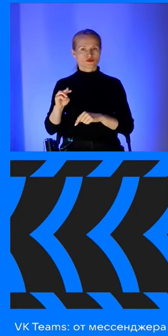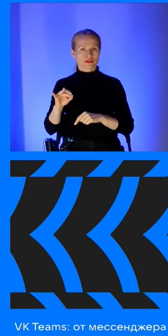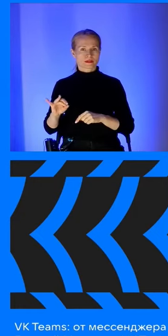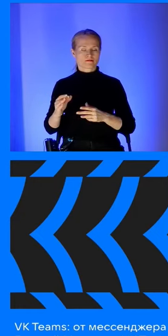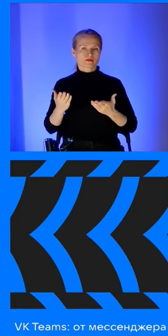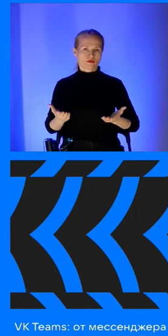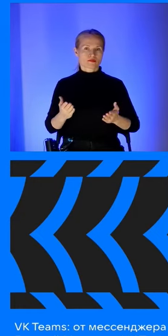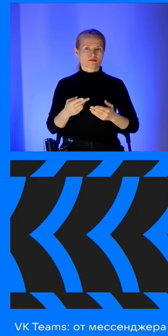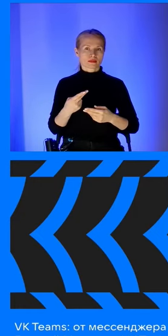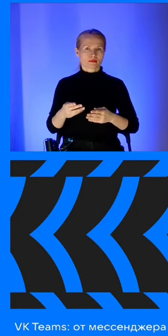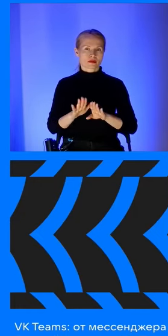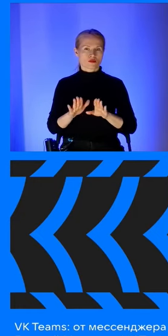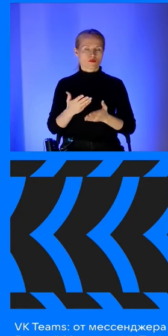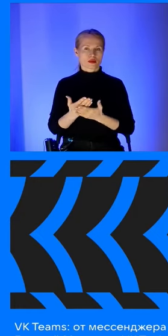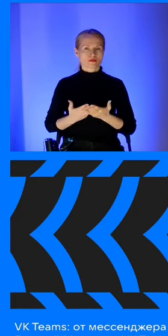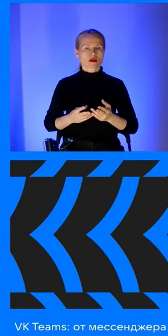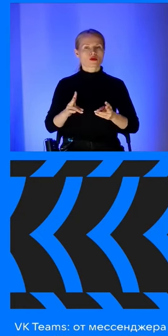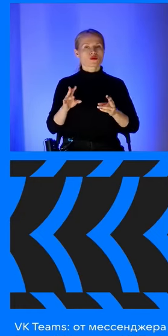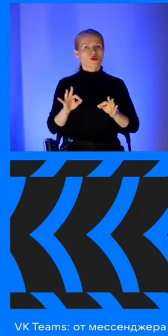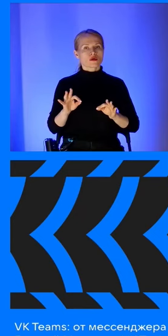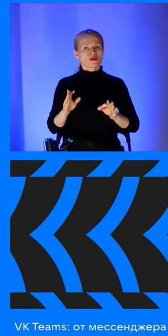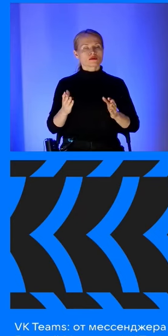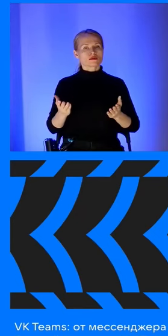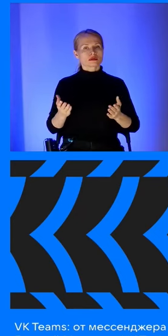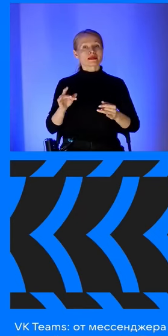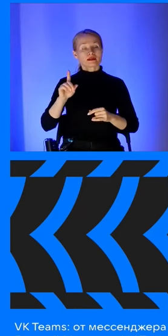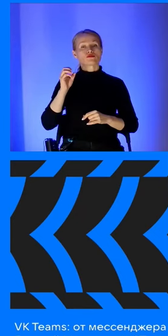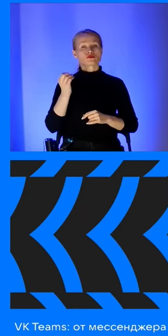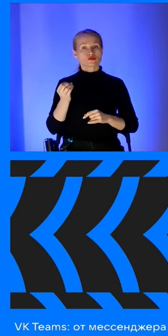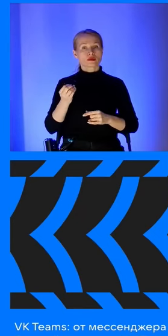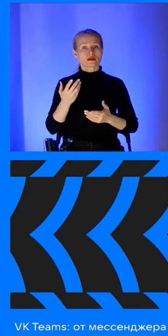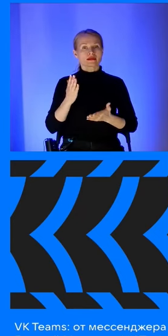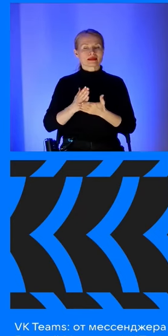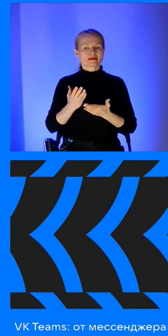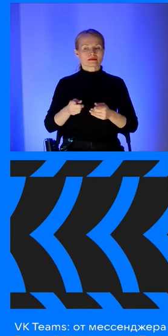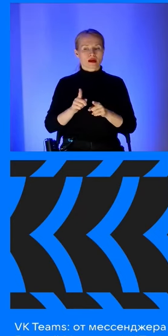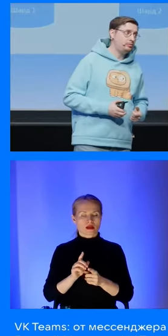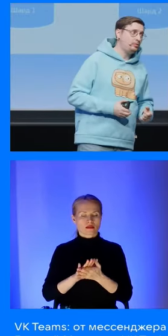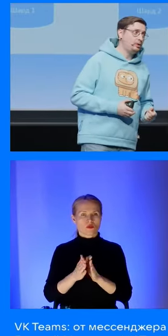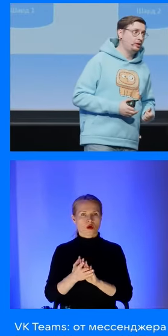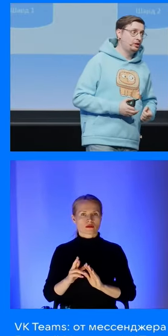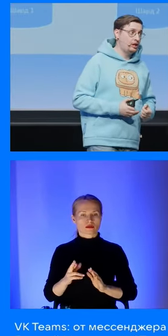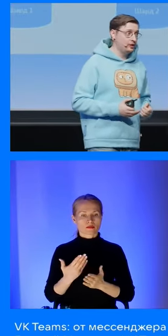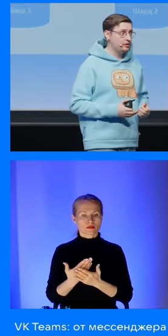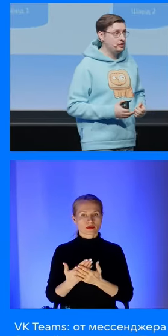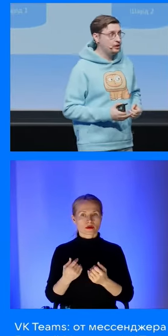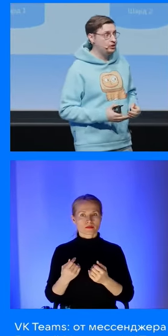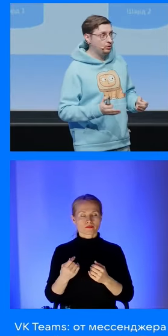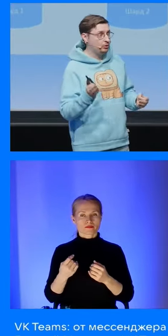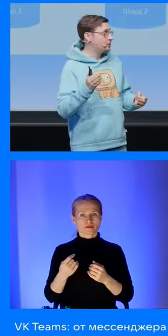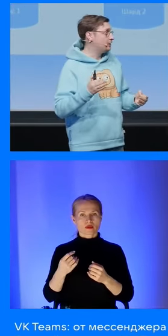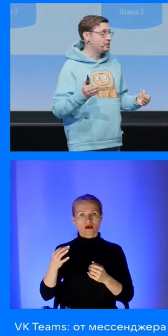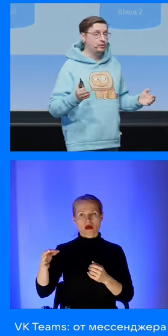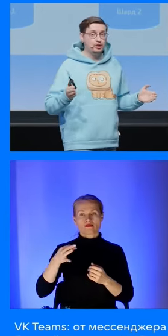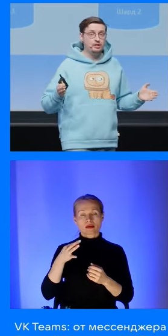слово. Но что… если в этой ситуации, если я пишу ответ Саше,